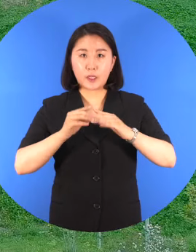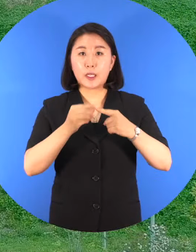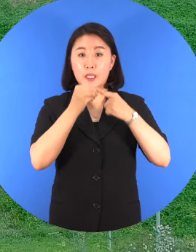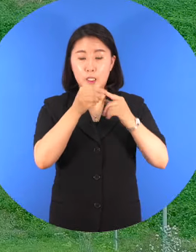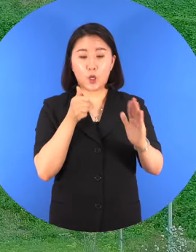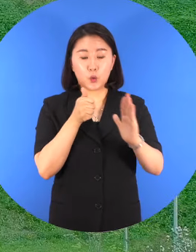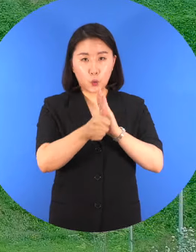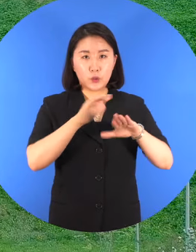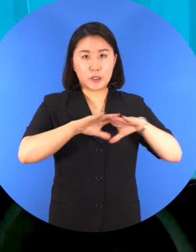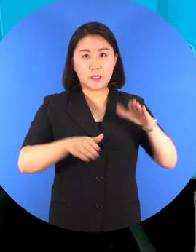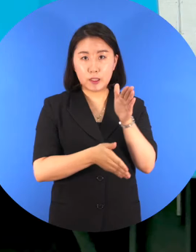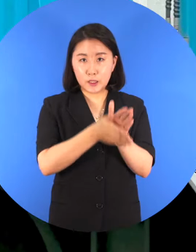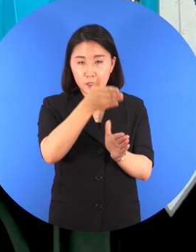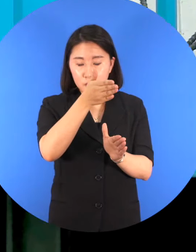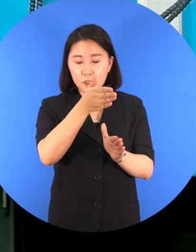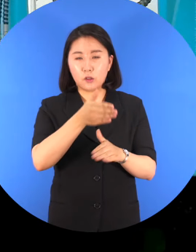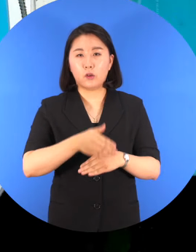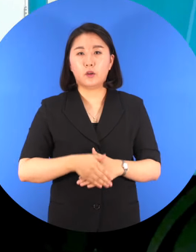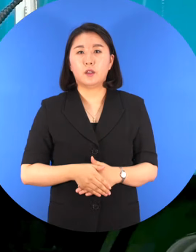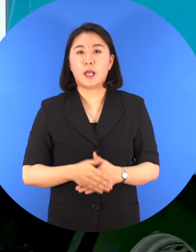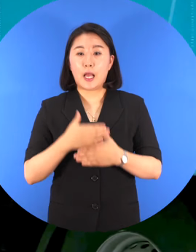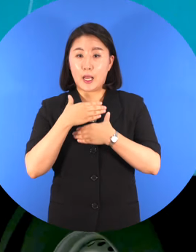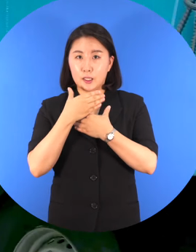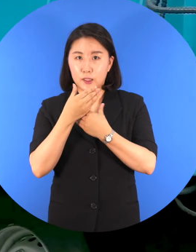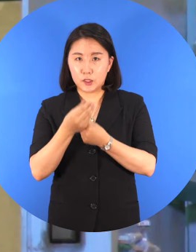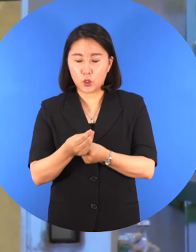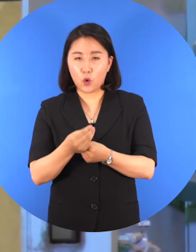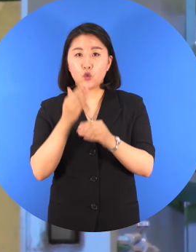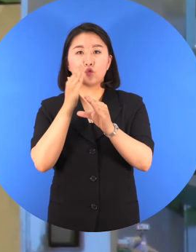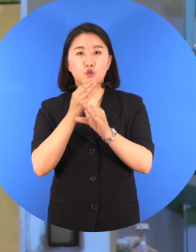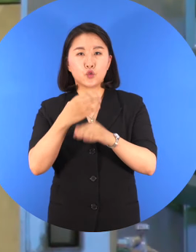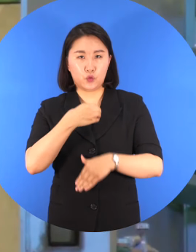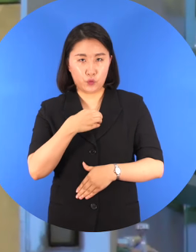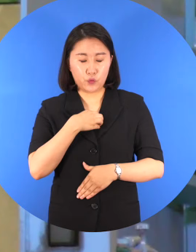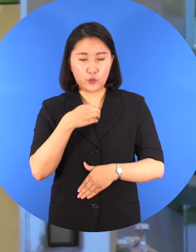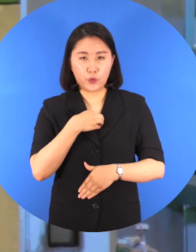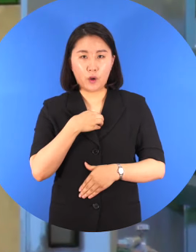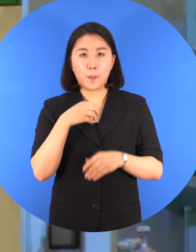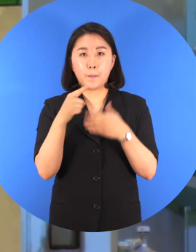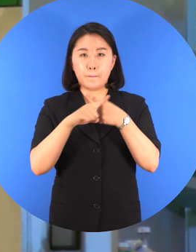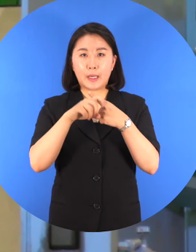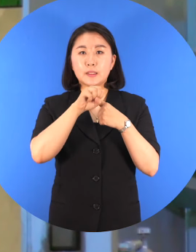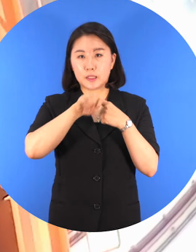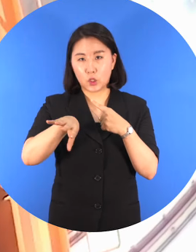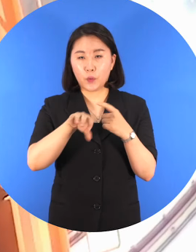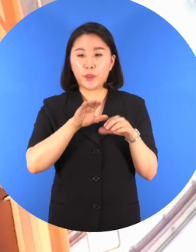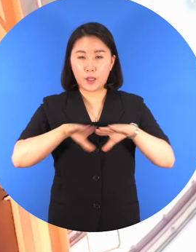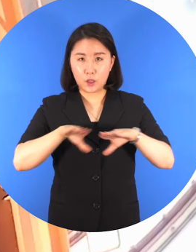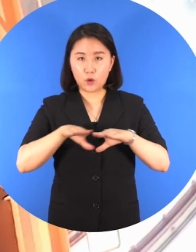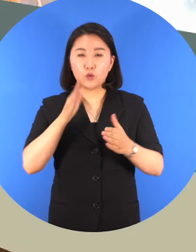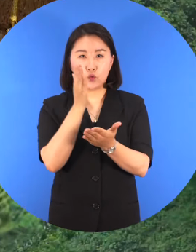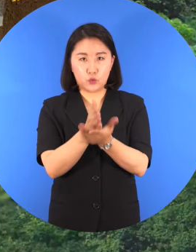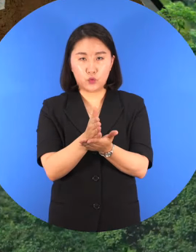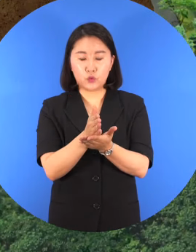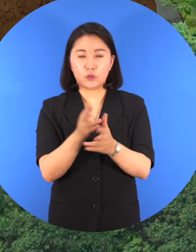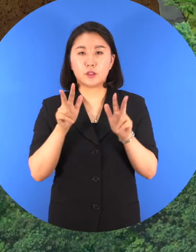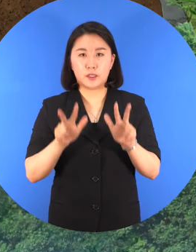1단계 동굴 처분시설에서는 안정적으로 중저준이 방사성 폐기물을 처분하고 있으며